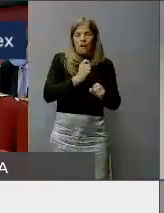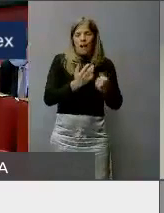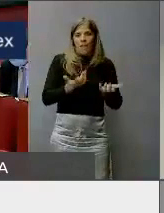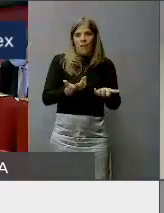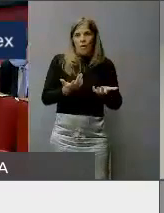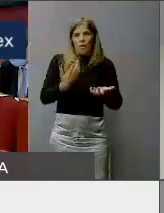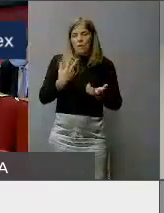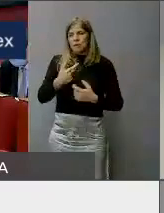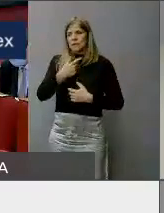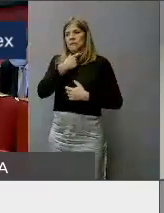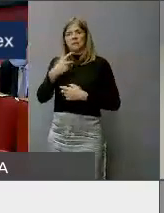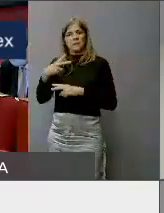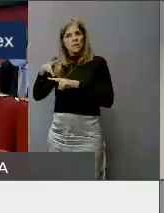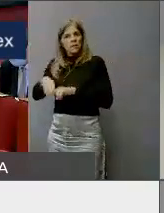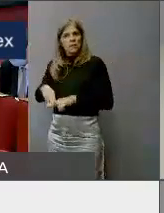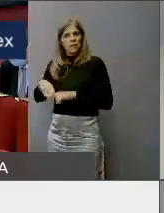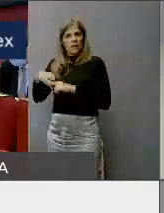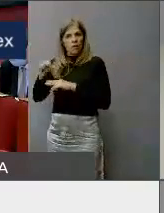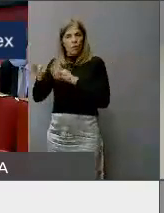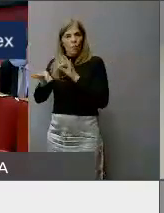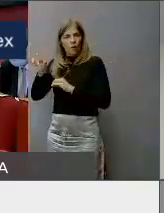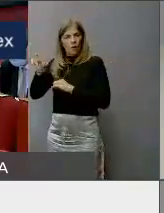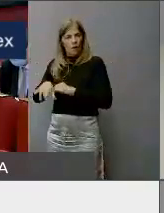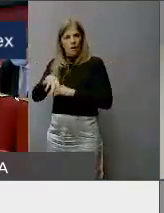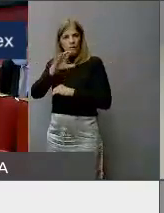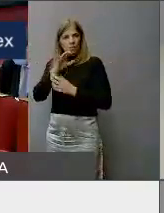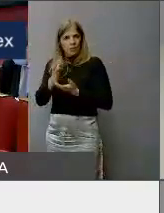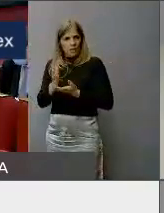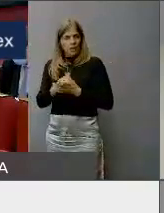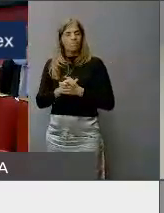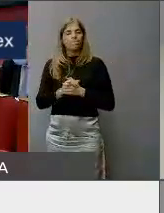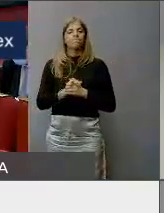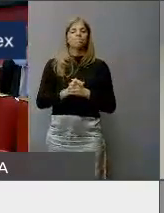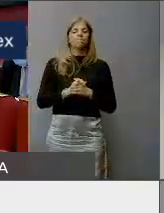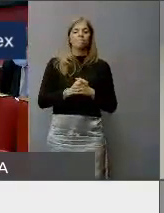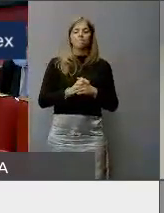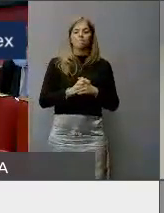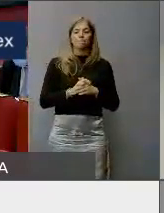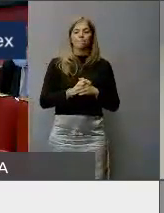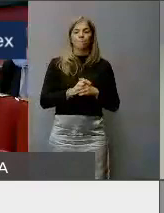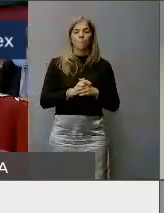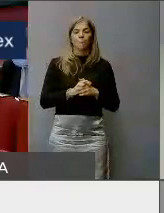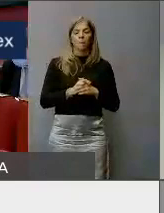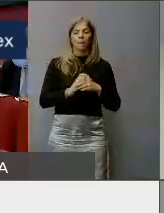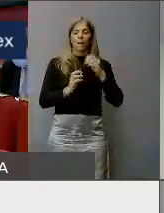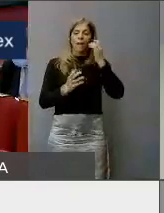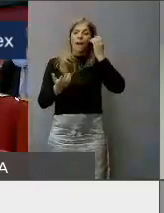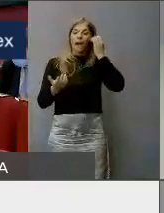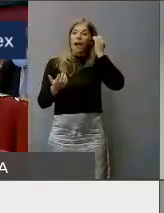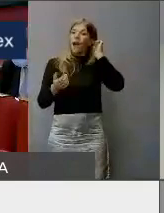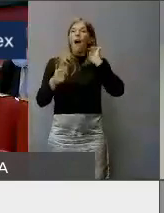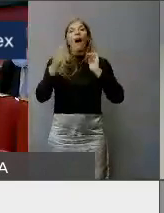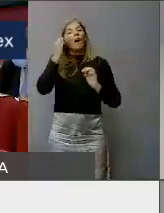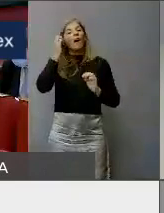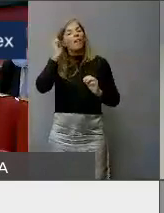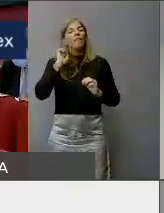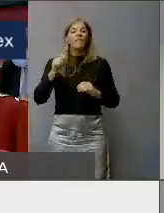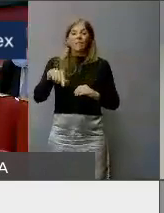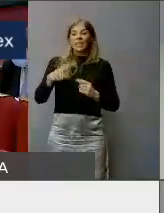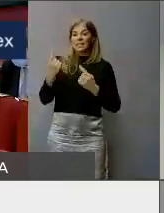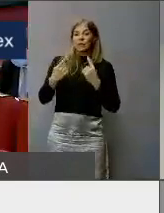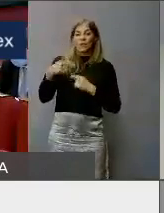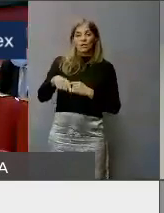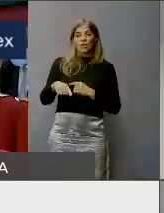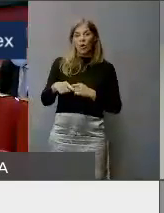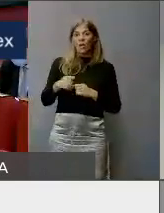vedete tutti questi ragionamenti svincolo molto dal tema dei criteri e rischiano di evidenziare dei criteri assolutamente non adeguati alla